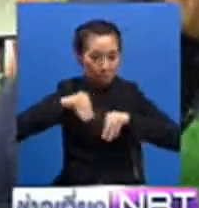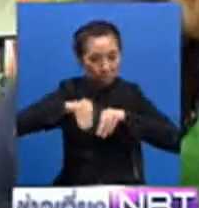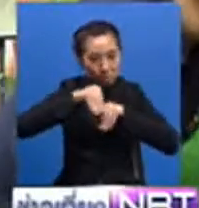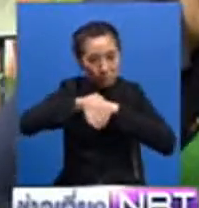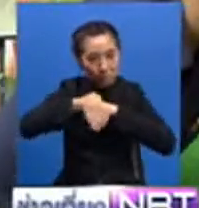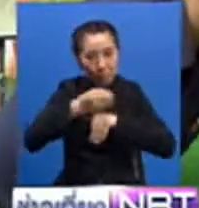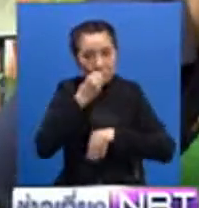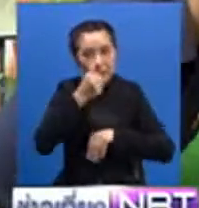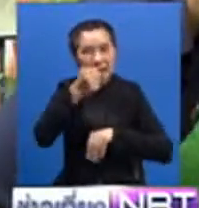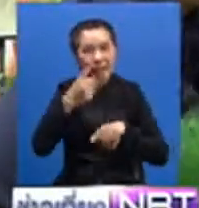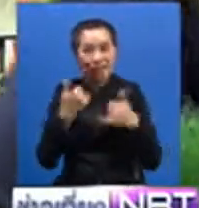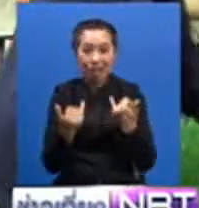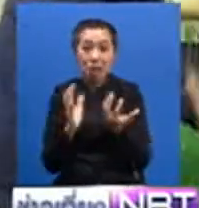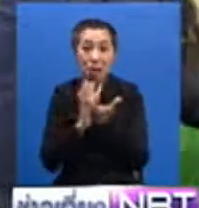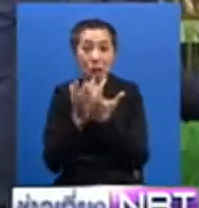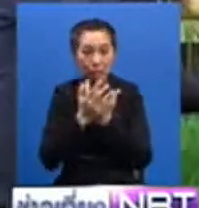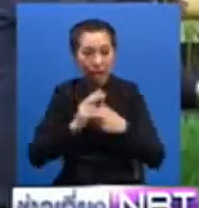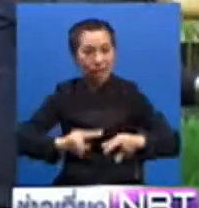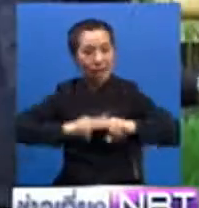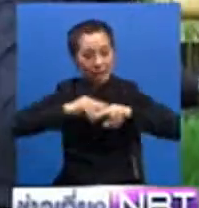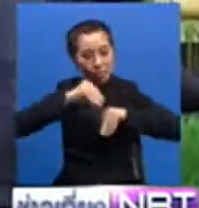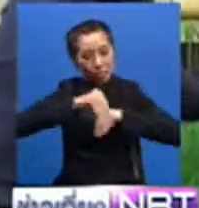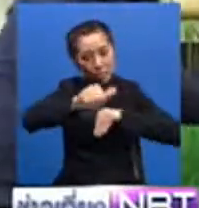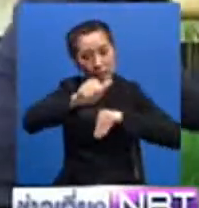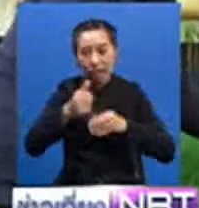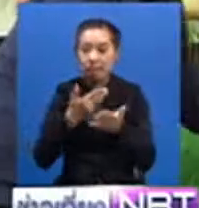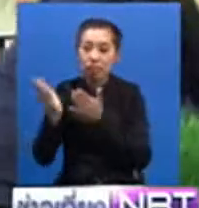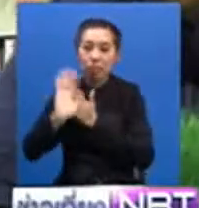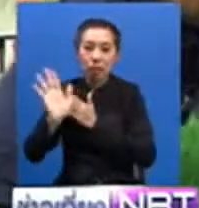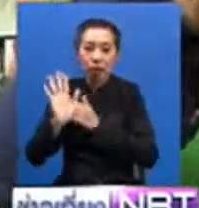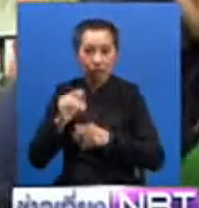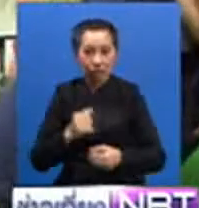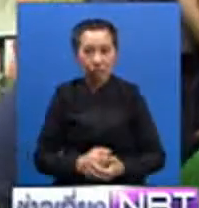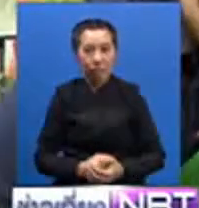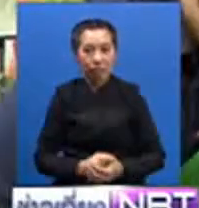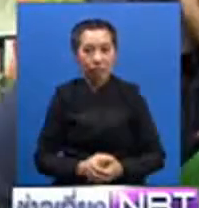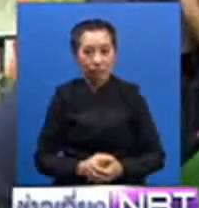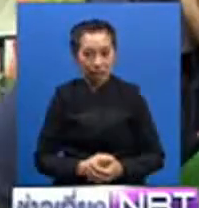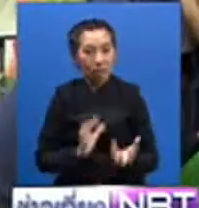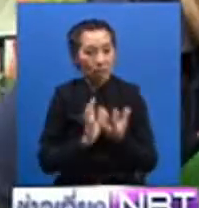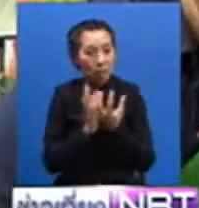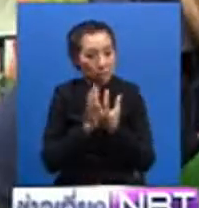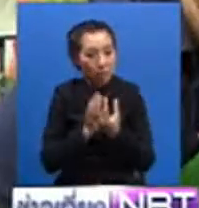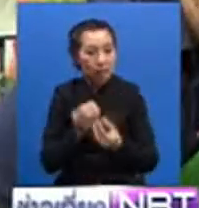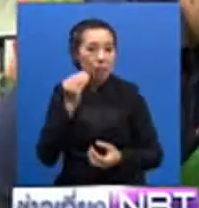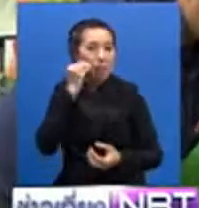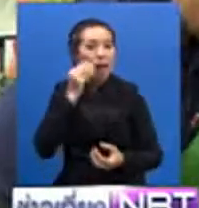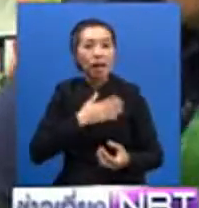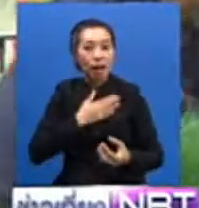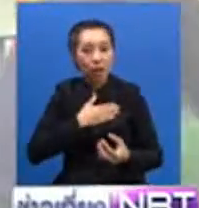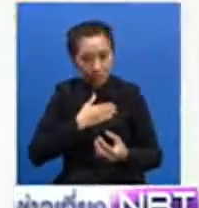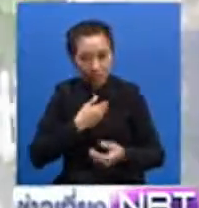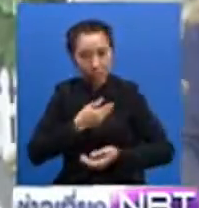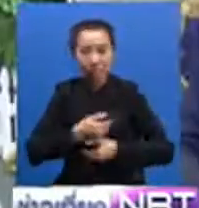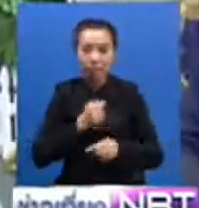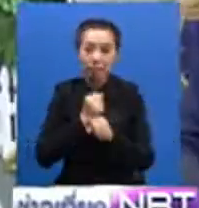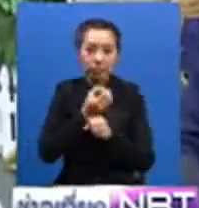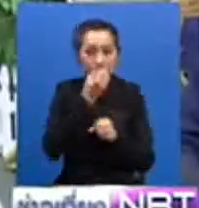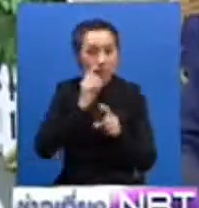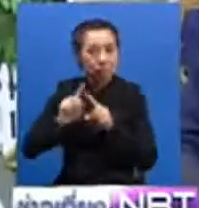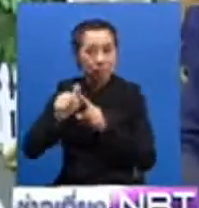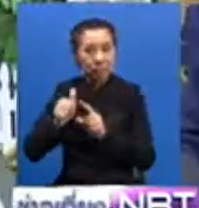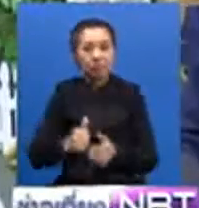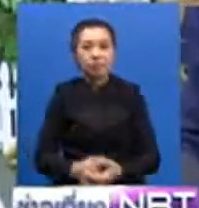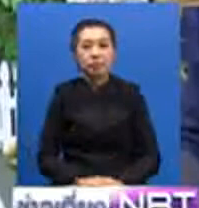ตอนนี้ไม่ต้องซื้อผักกินปลูกเองไปเก็บพิมพ์ที่หน้าบ้านอะไรเก็บได้หมด เศรษฐ